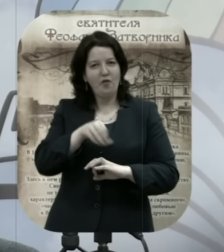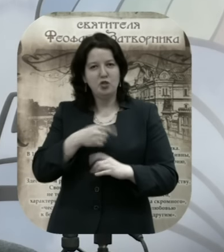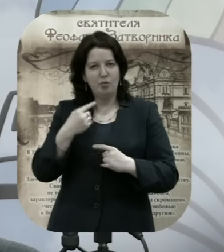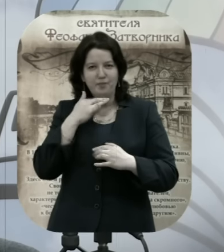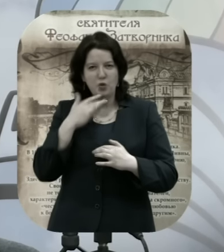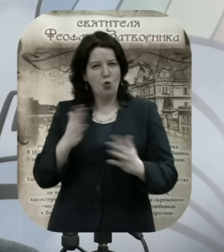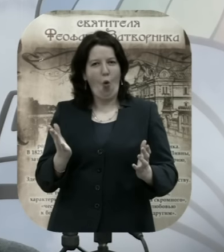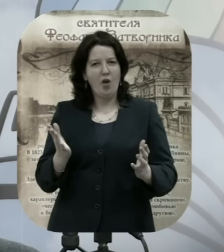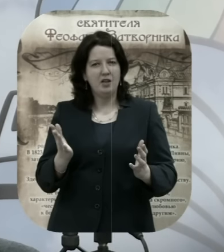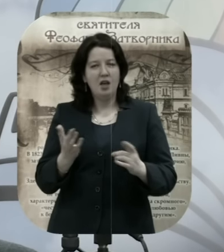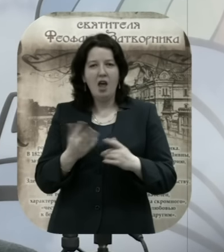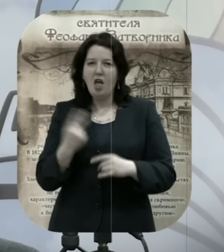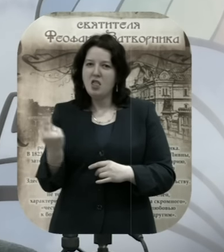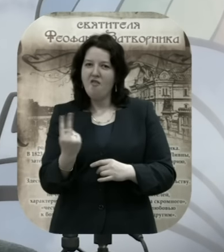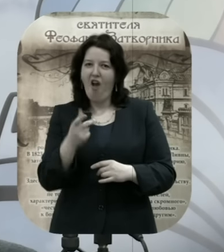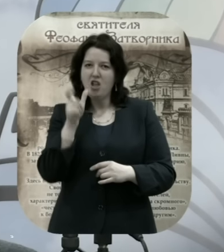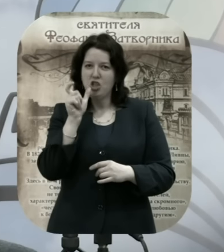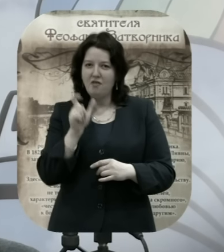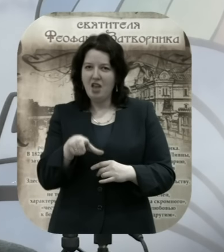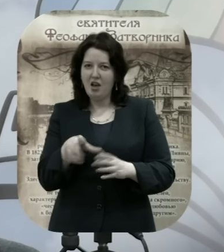Два человека живут в человеке.